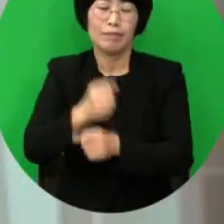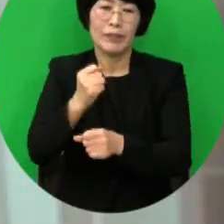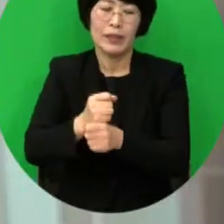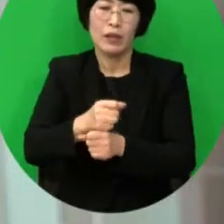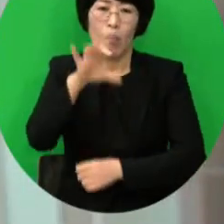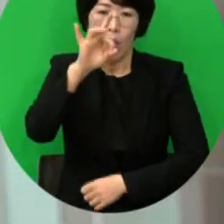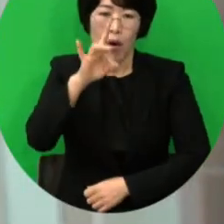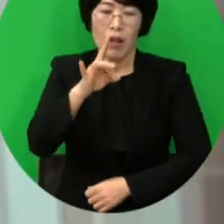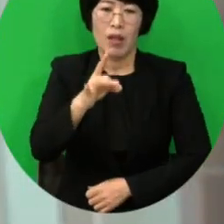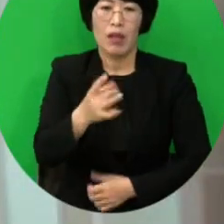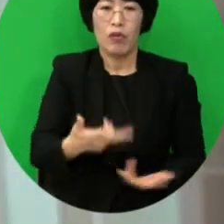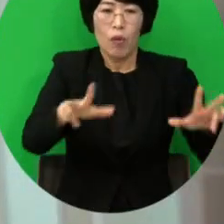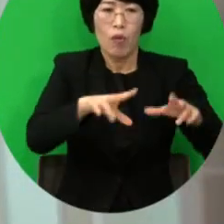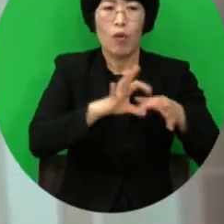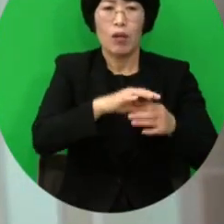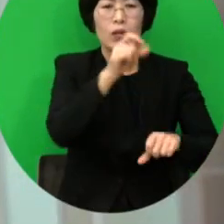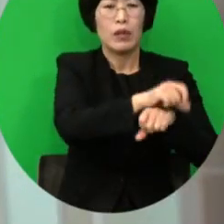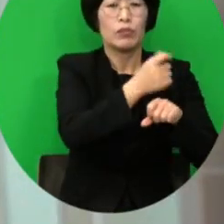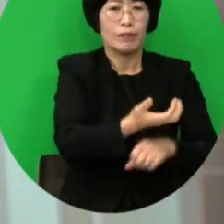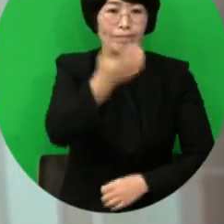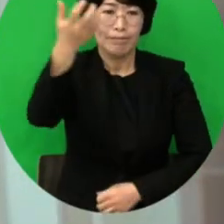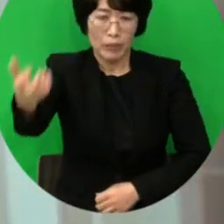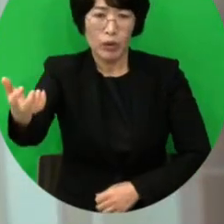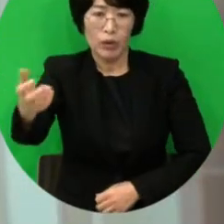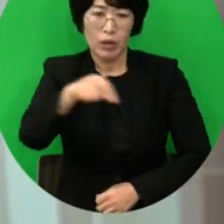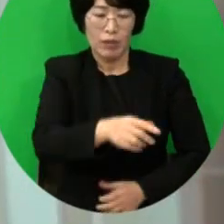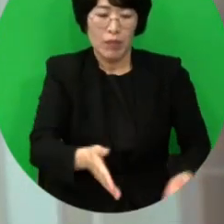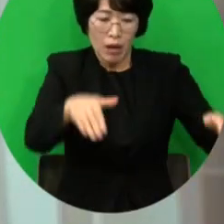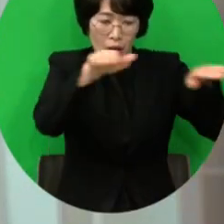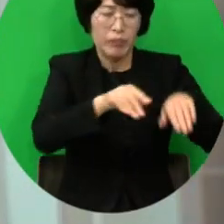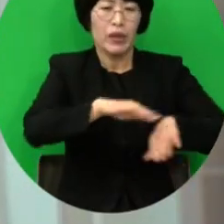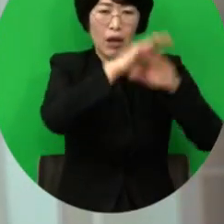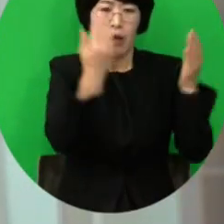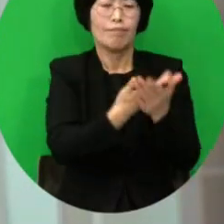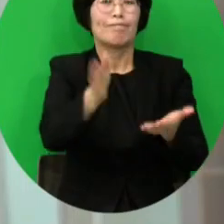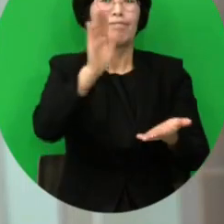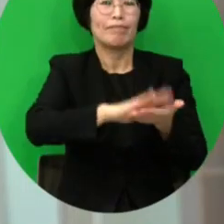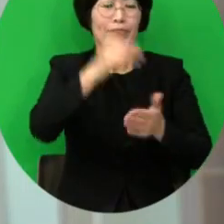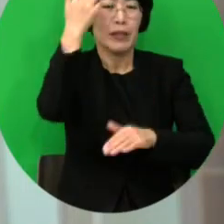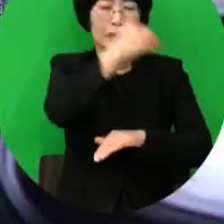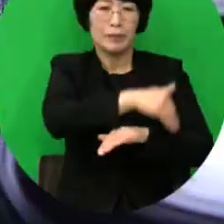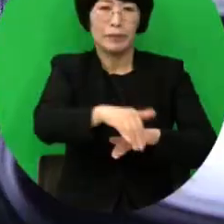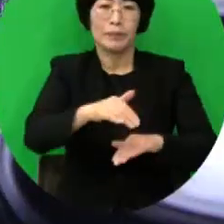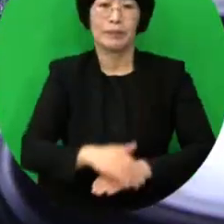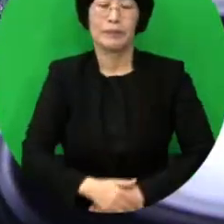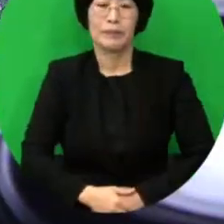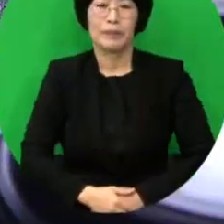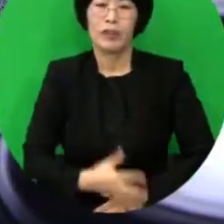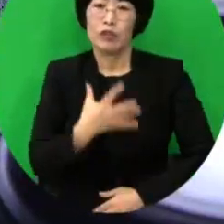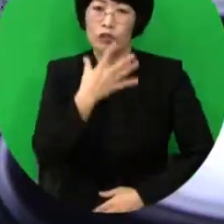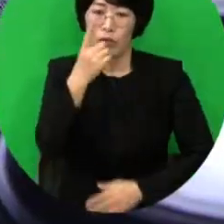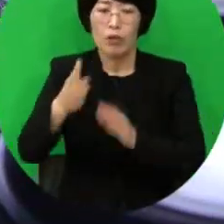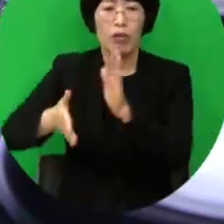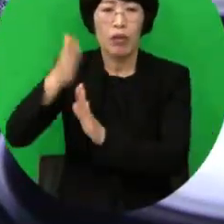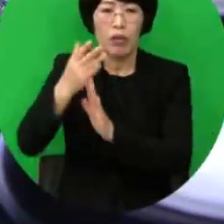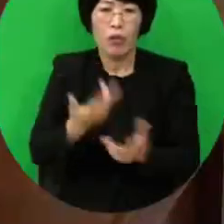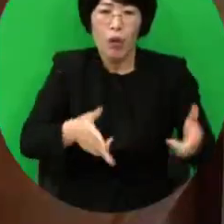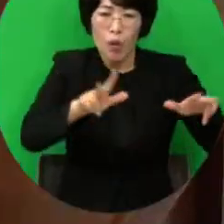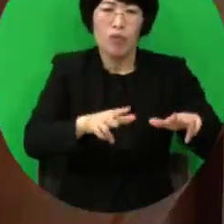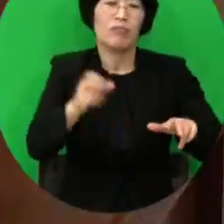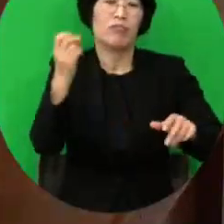기존 정원 관련 부서를 다른 곳으로 옮기고 건물 전체를 새로 정비할 계획입니다. 순천시는 정원을